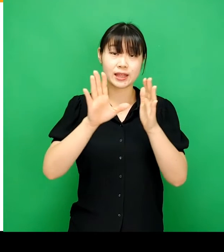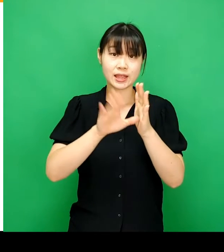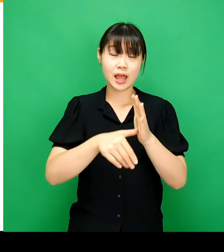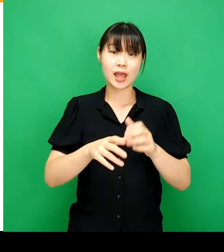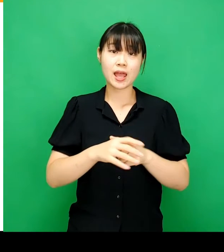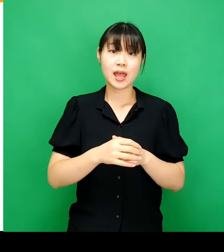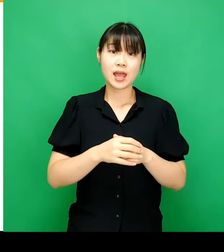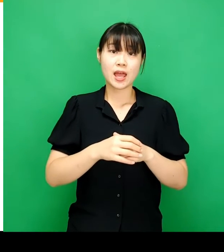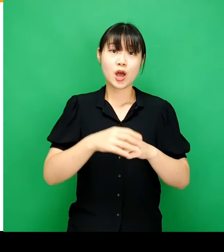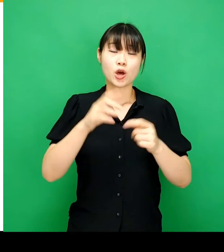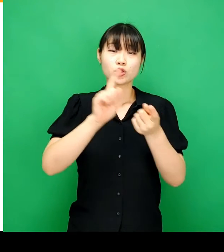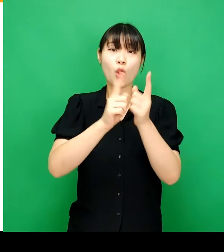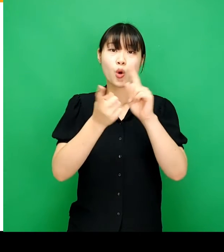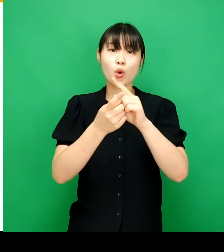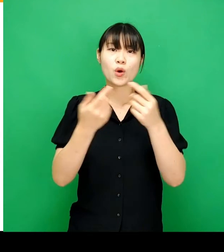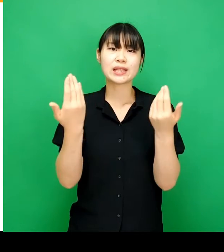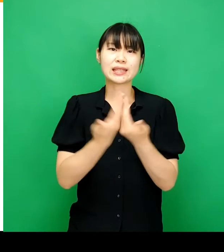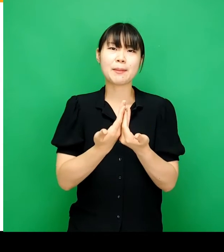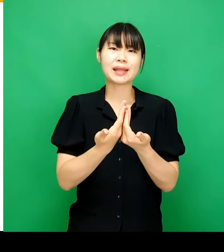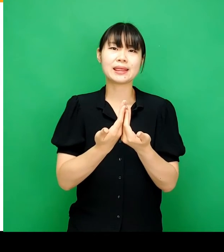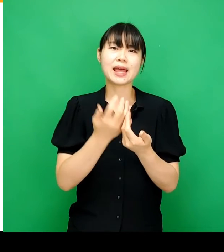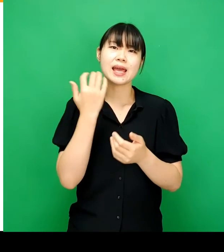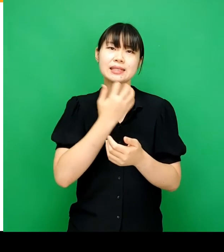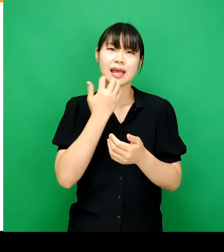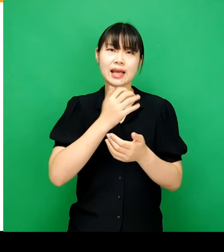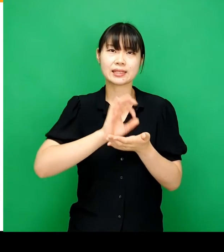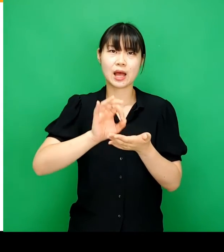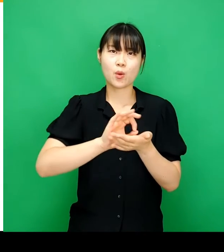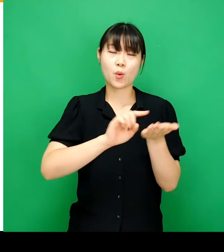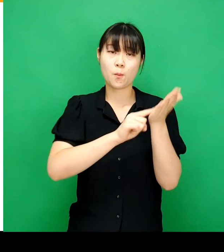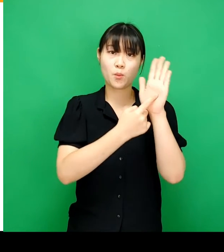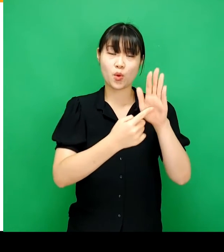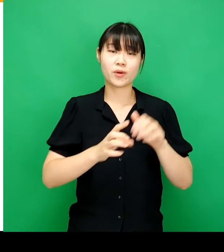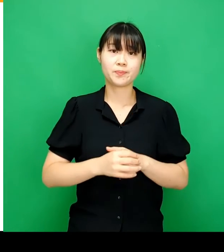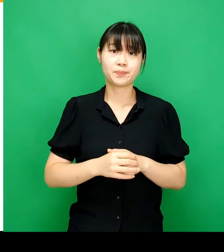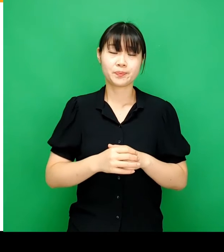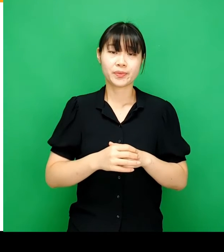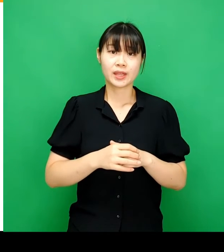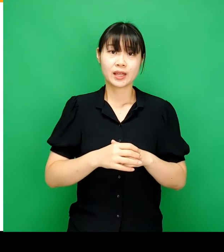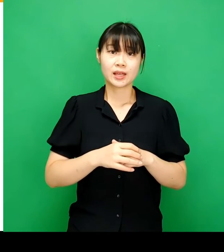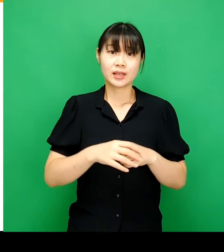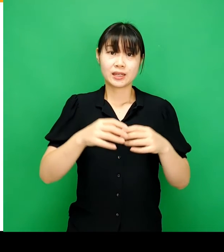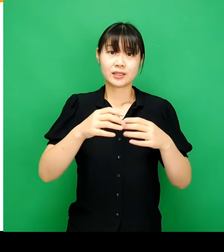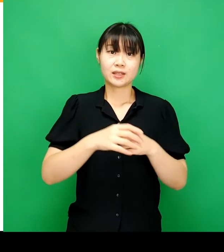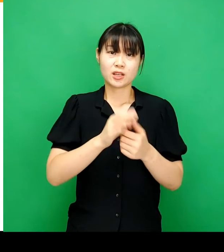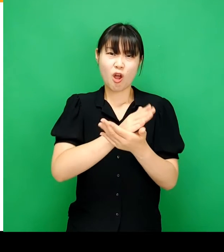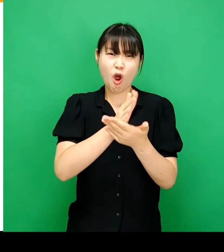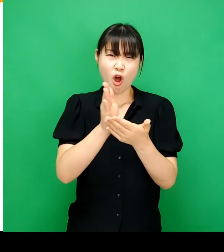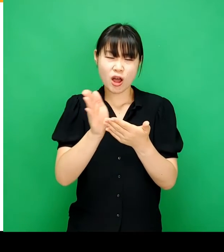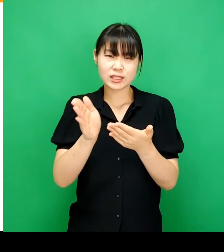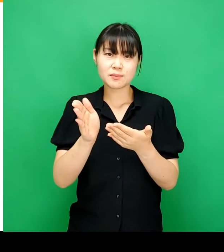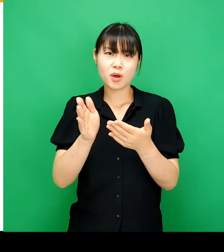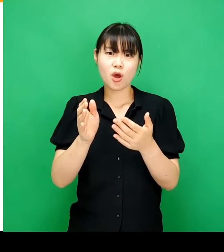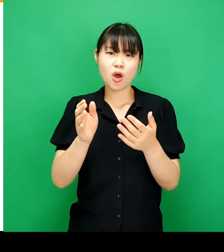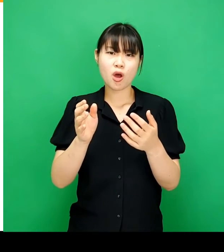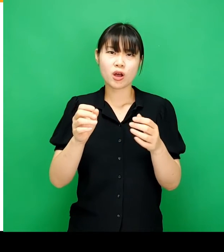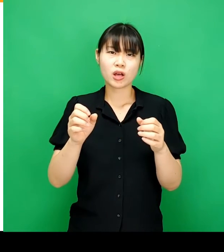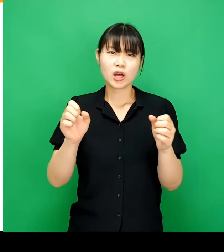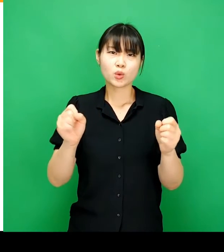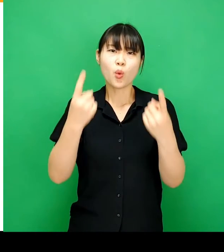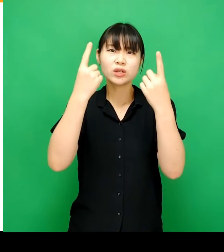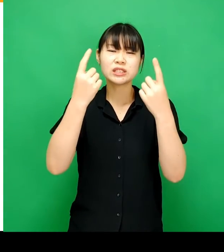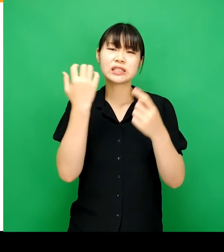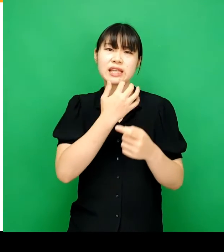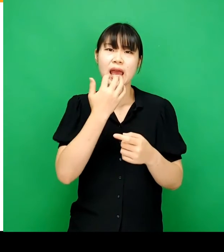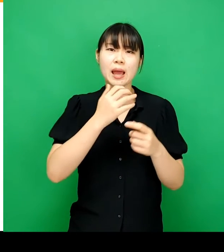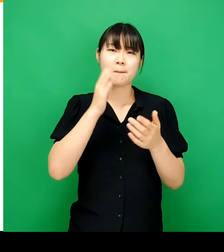구분되는 데이터는 이렇게 상반되는 색을 사용해서 표현할 수 있습니다. 카테고리가 다양한 데이터라면 겹치지